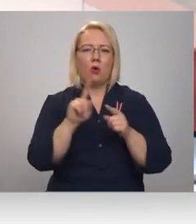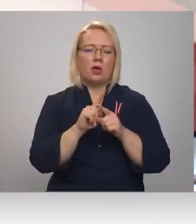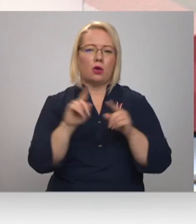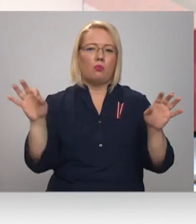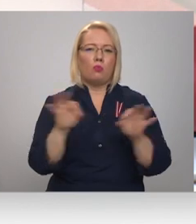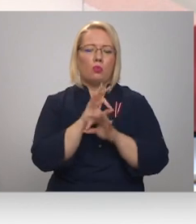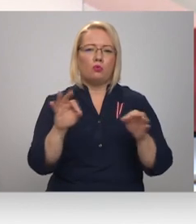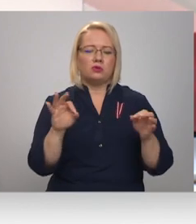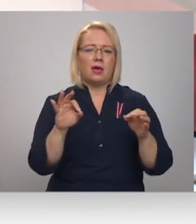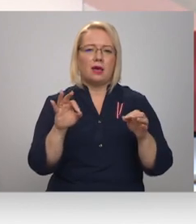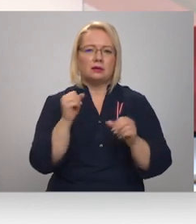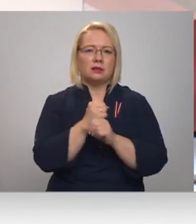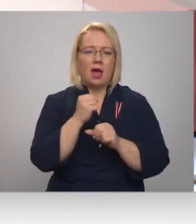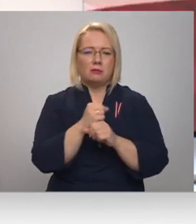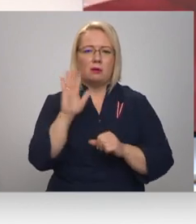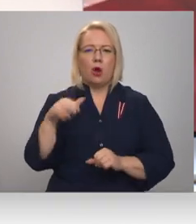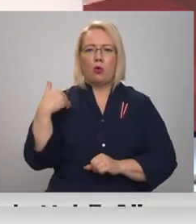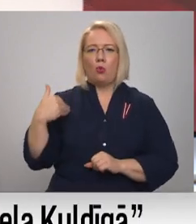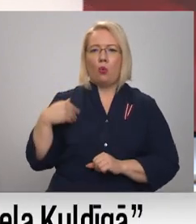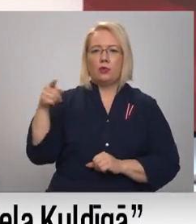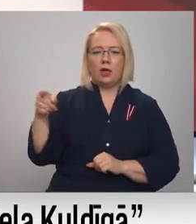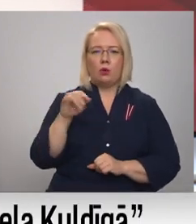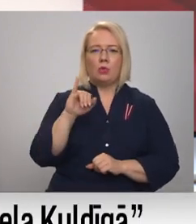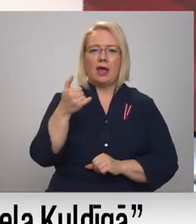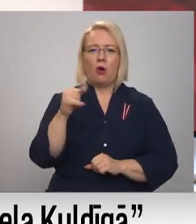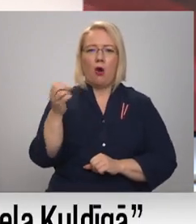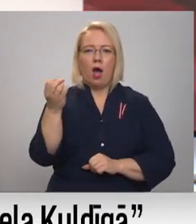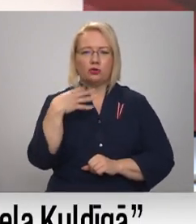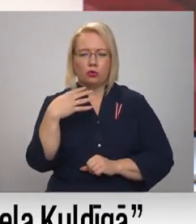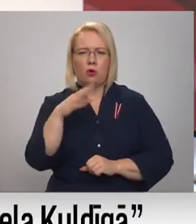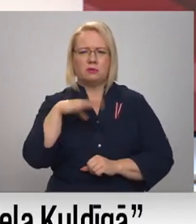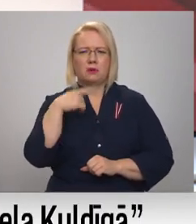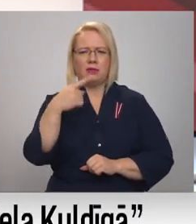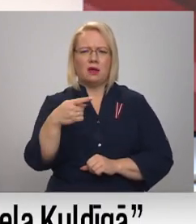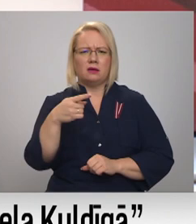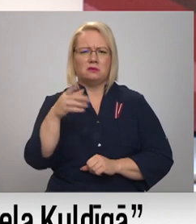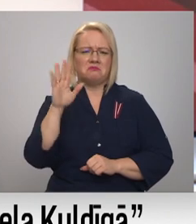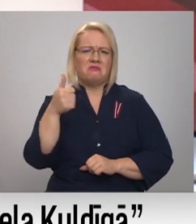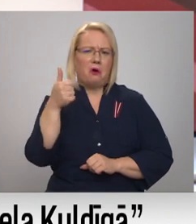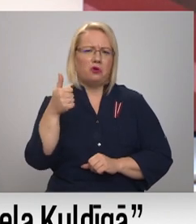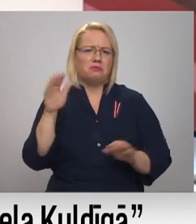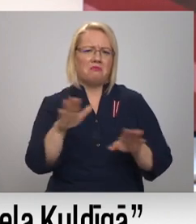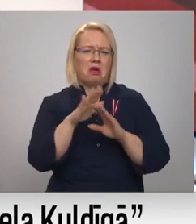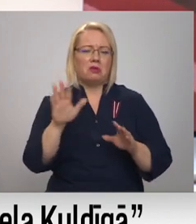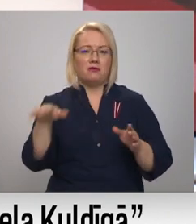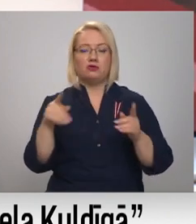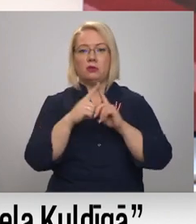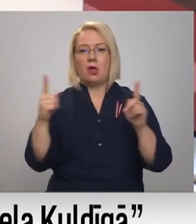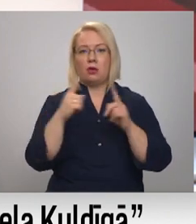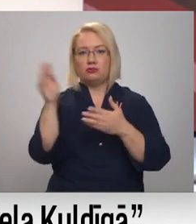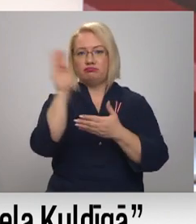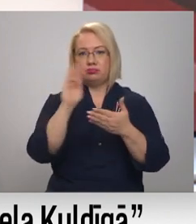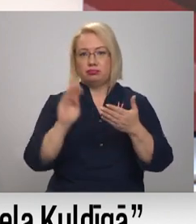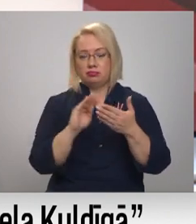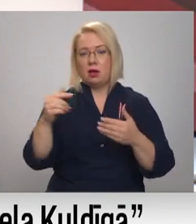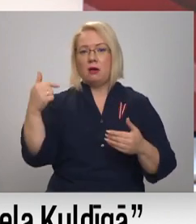kas bija vienā platē pa Kuldīgu, kur Igo man pasūtīja. Pēc tam Igo teica, forši meldiņš, es uzrakstīšu tekstu. Viņš uzrakstīja tekstu. Mēs